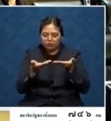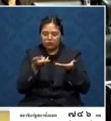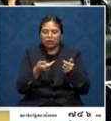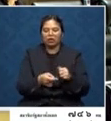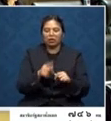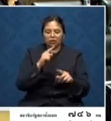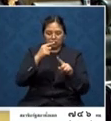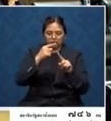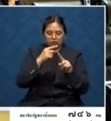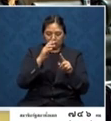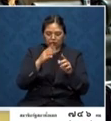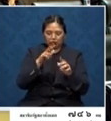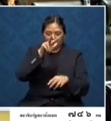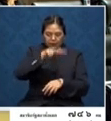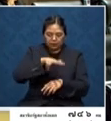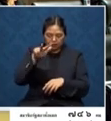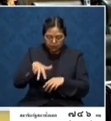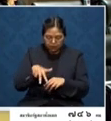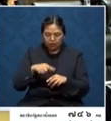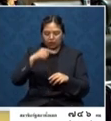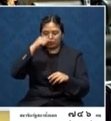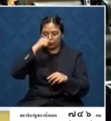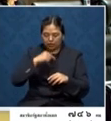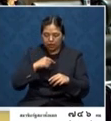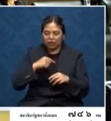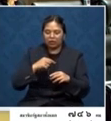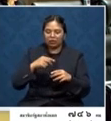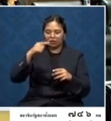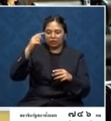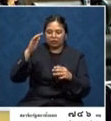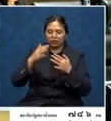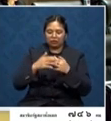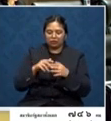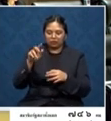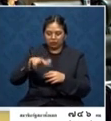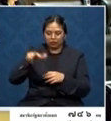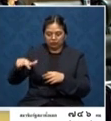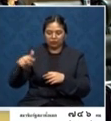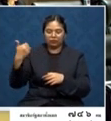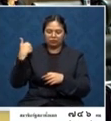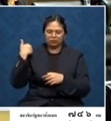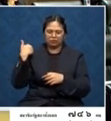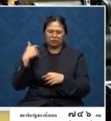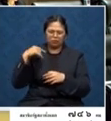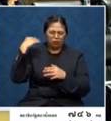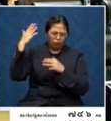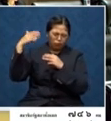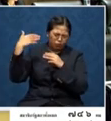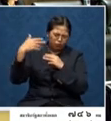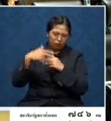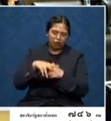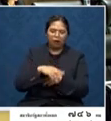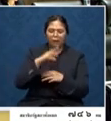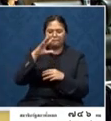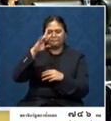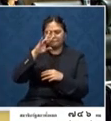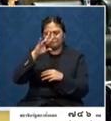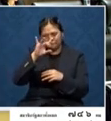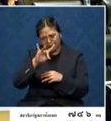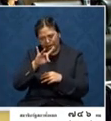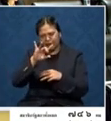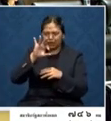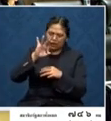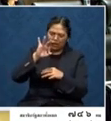และรัฐบาลพรรคเพื่อไทยค่ะแต่เป็นที่น่าเสียดายว่าในช่วง8ถึง9ปีที่ผ่านมาแทบจะไม่มี FTA ฉบับไหนเจรจาจบเล